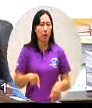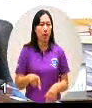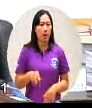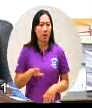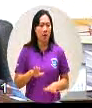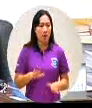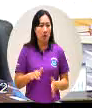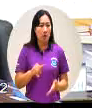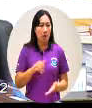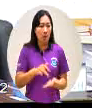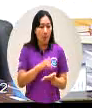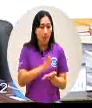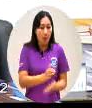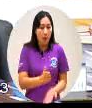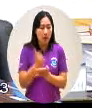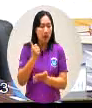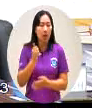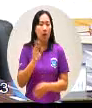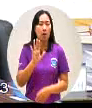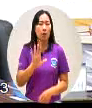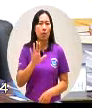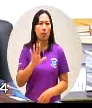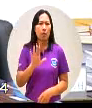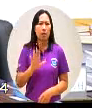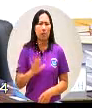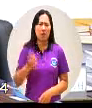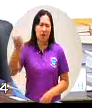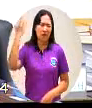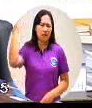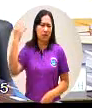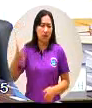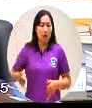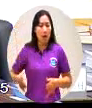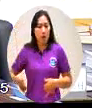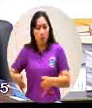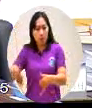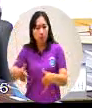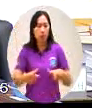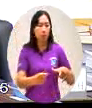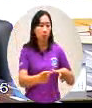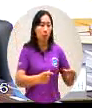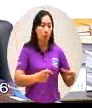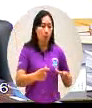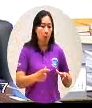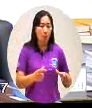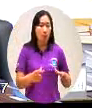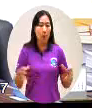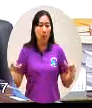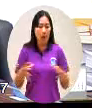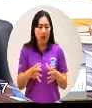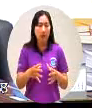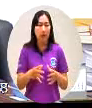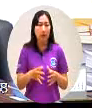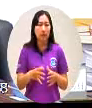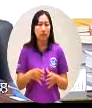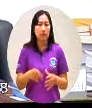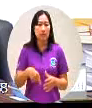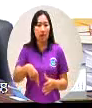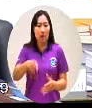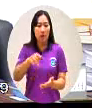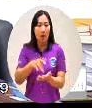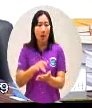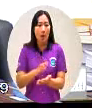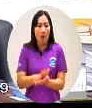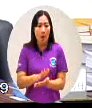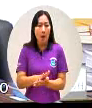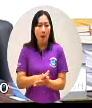路兼公园的设备加做伙，所以讲无法当发包，啊所以讲顺利发包出啊，伊伫五月就会完工吼，